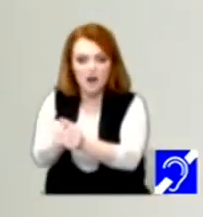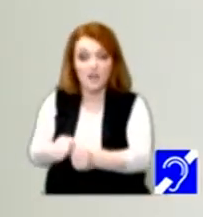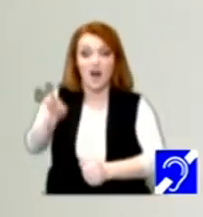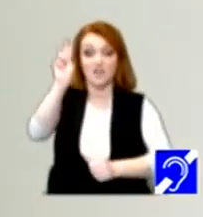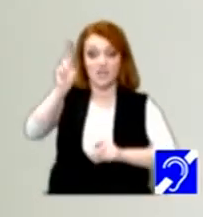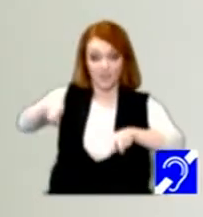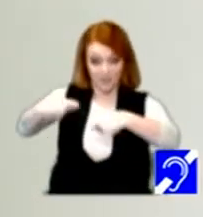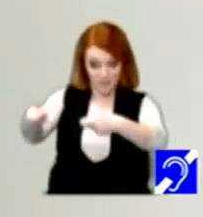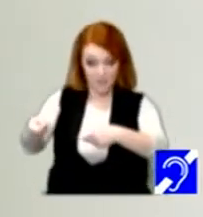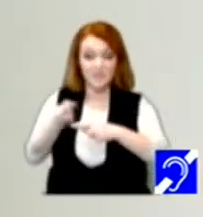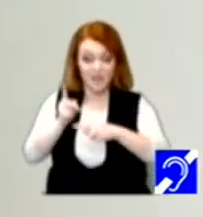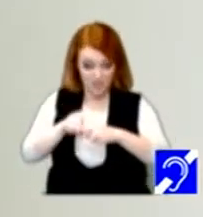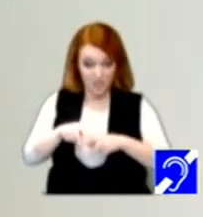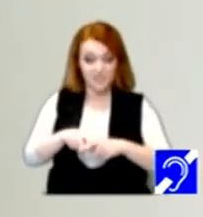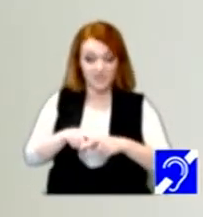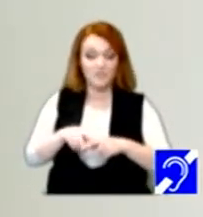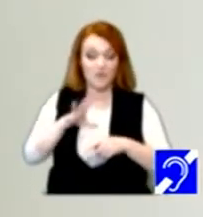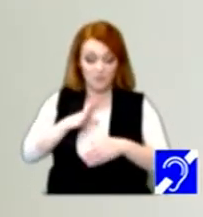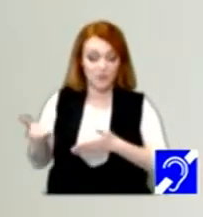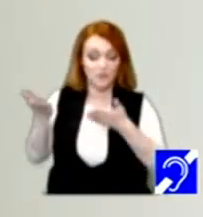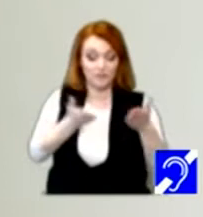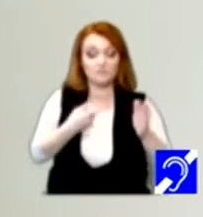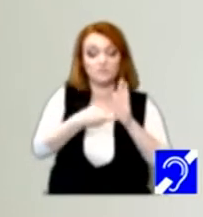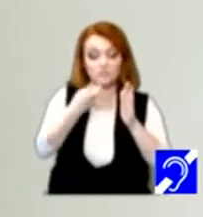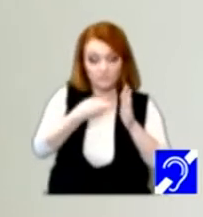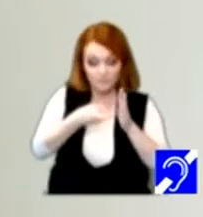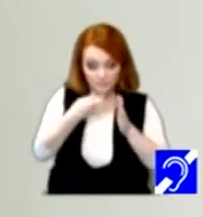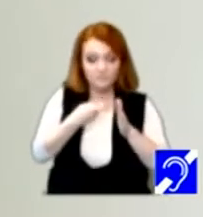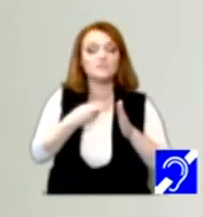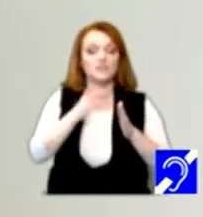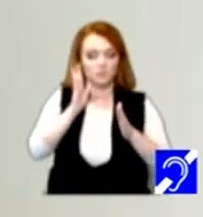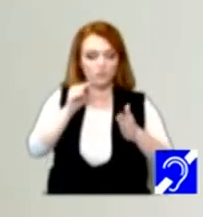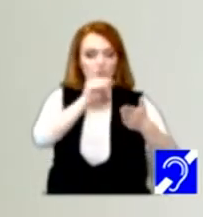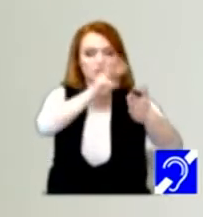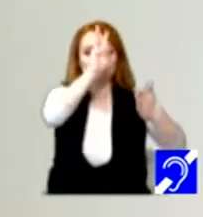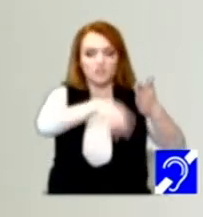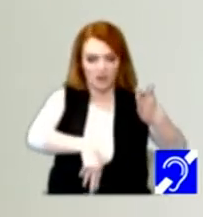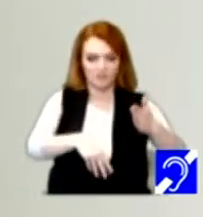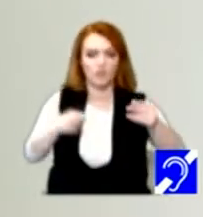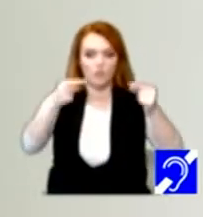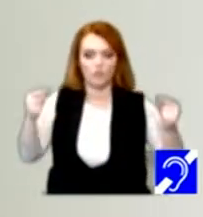transmis coletele au fost audiați și urmează a fi sancționați potrivit legii.